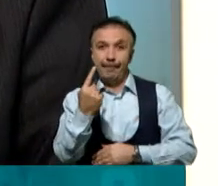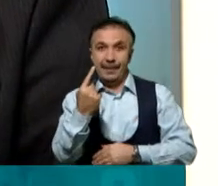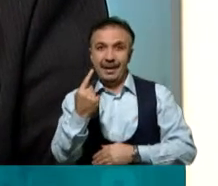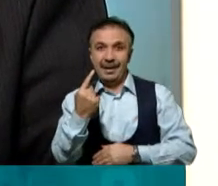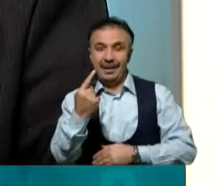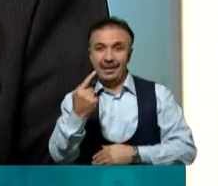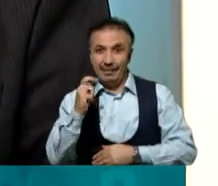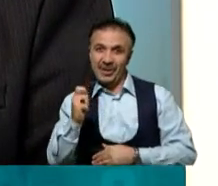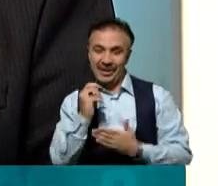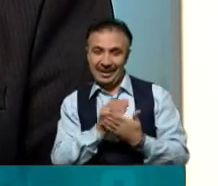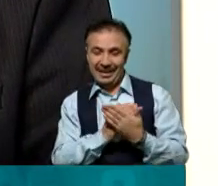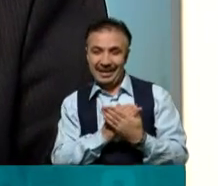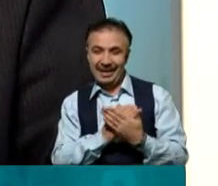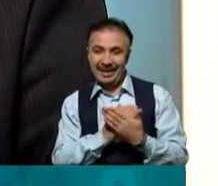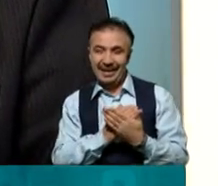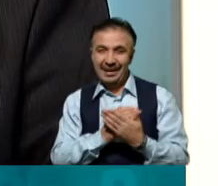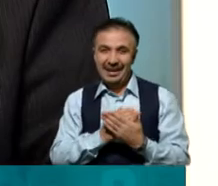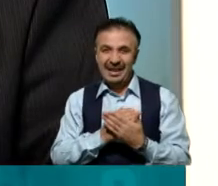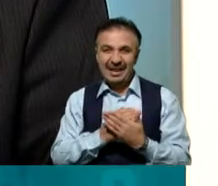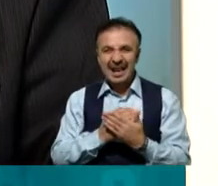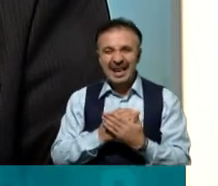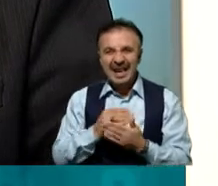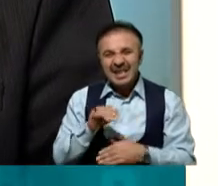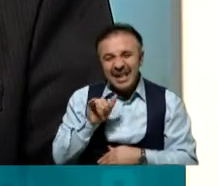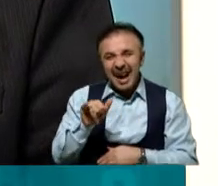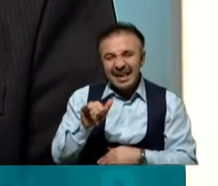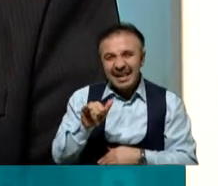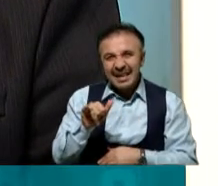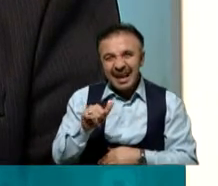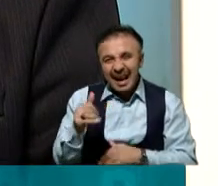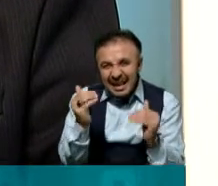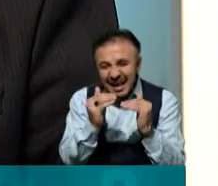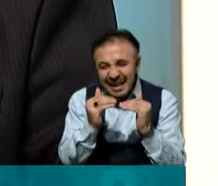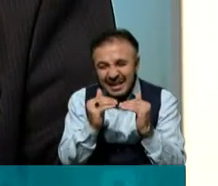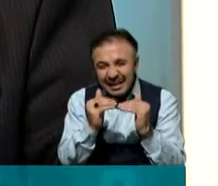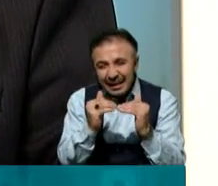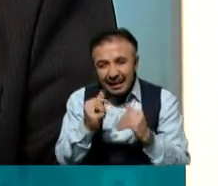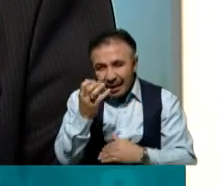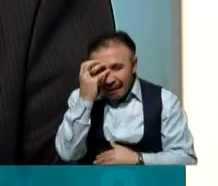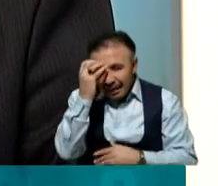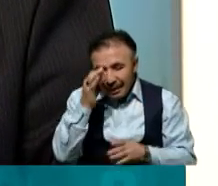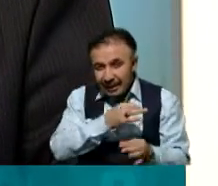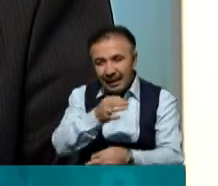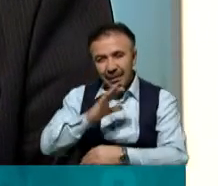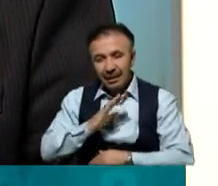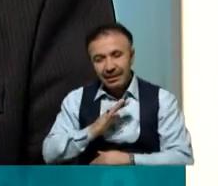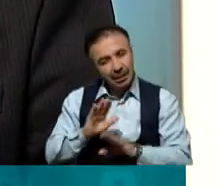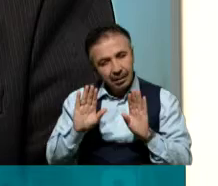yani fakirler fakir arasında lazım. Eşit fakirler varsa yakın akrabadan başlarız. Hatta Furkan